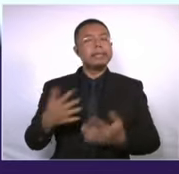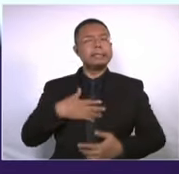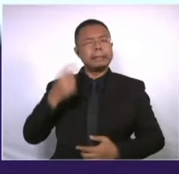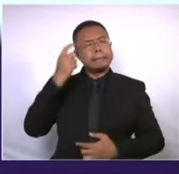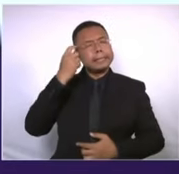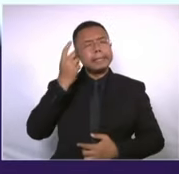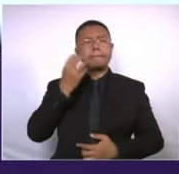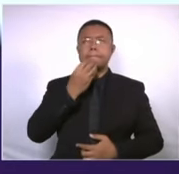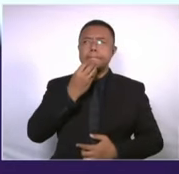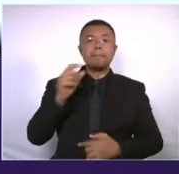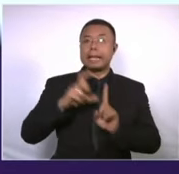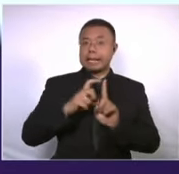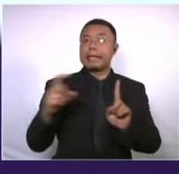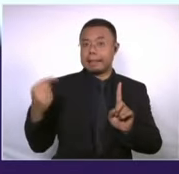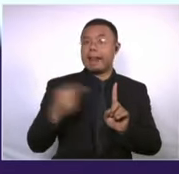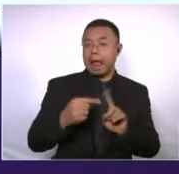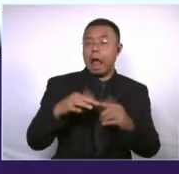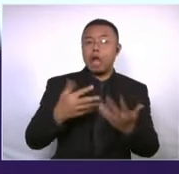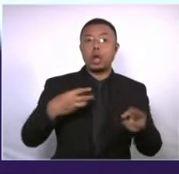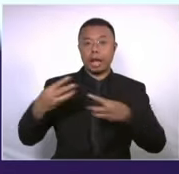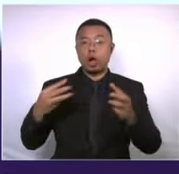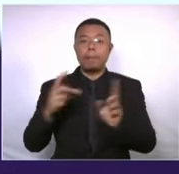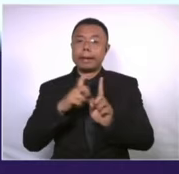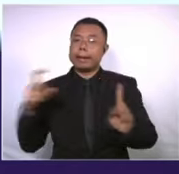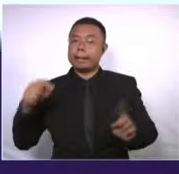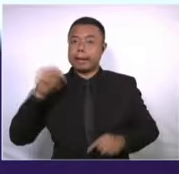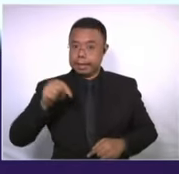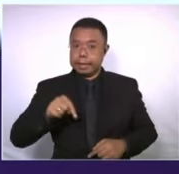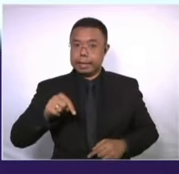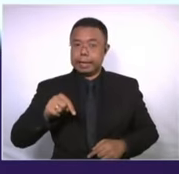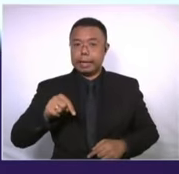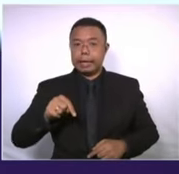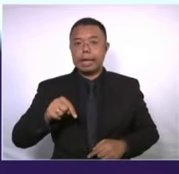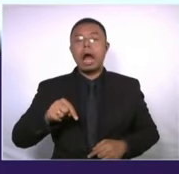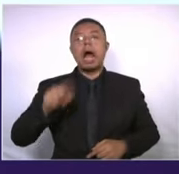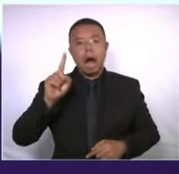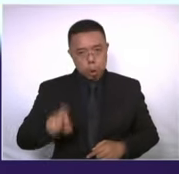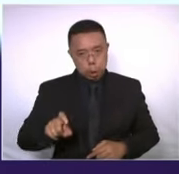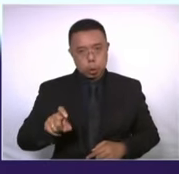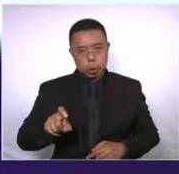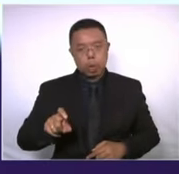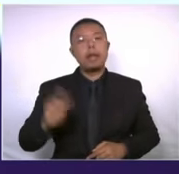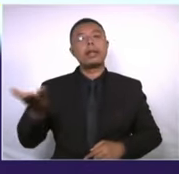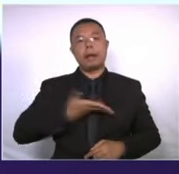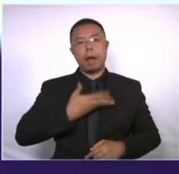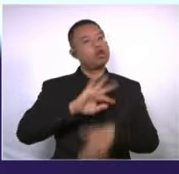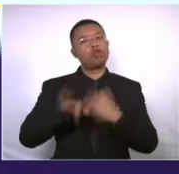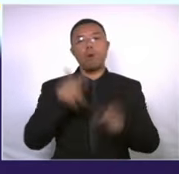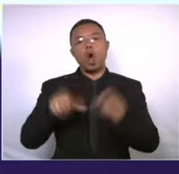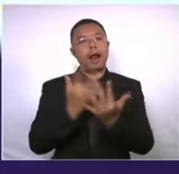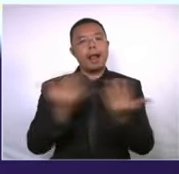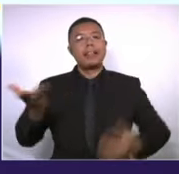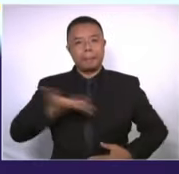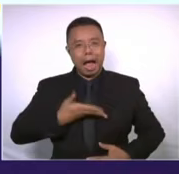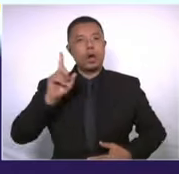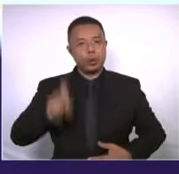saya digital atau ekonomi digital ini tidak Bisa dihindarkan Oleh siapun Oleh sebab